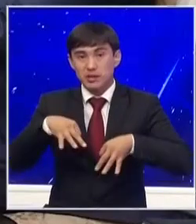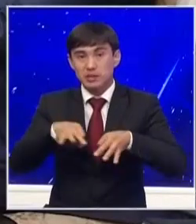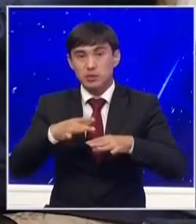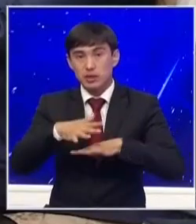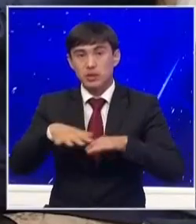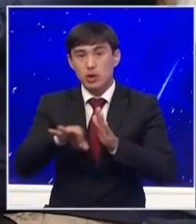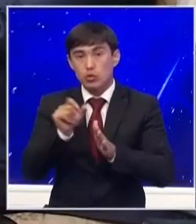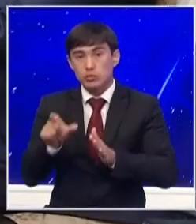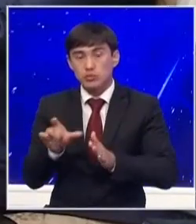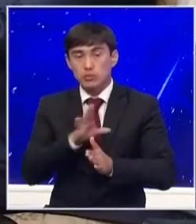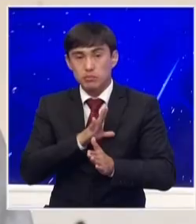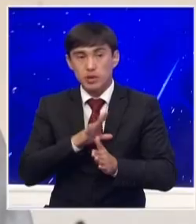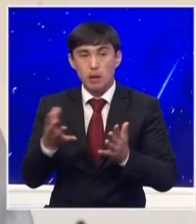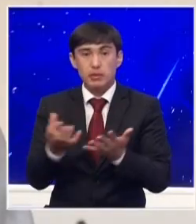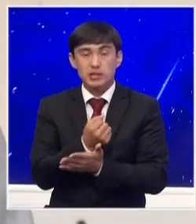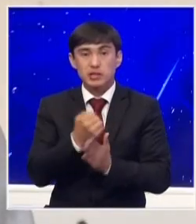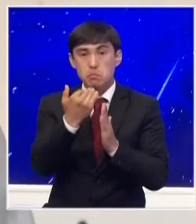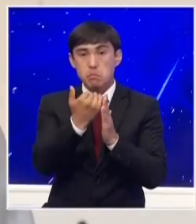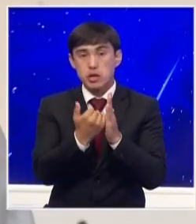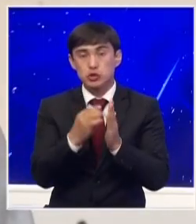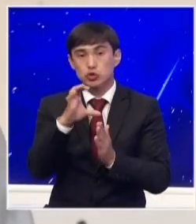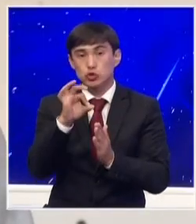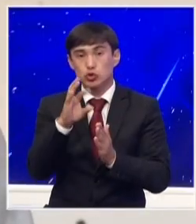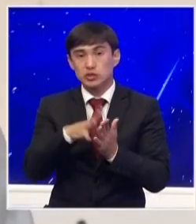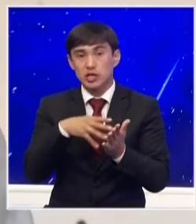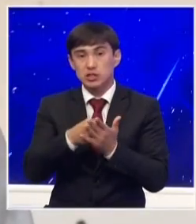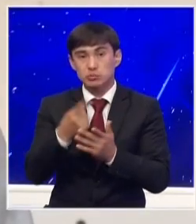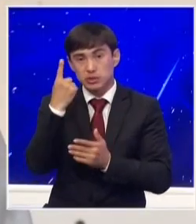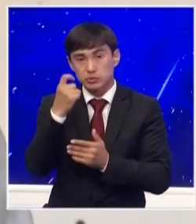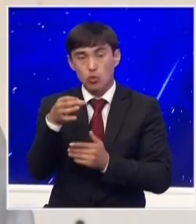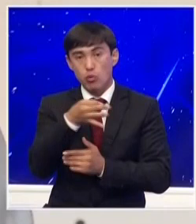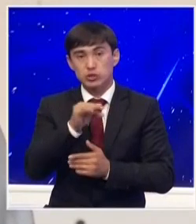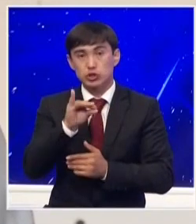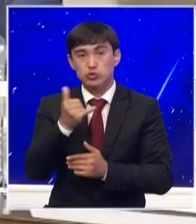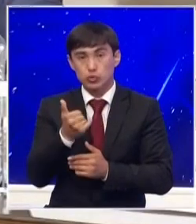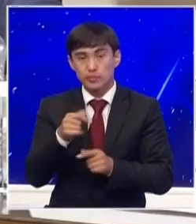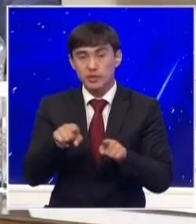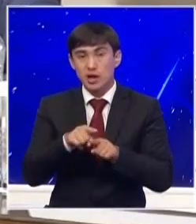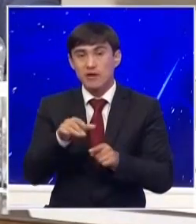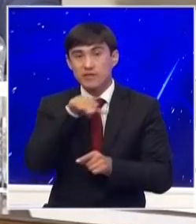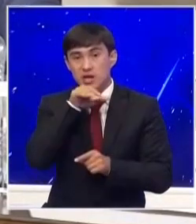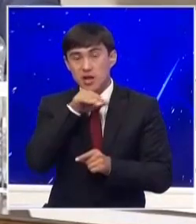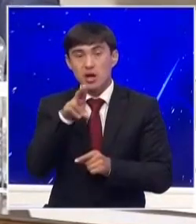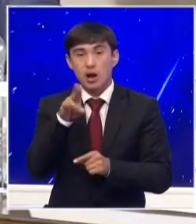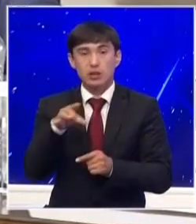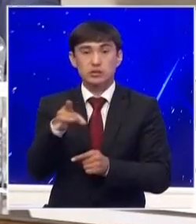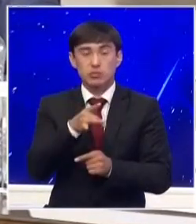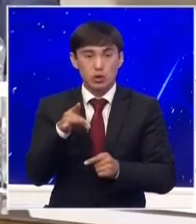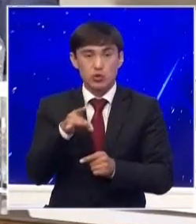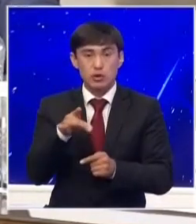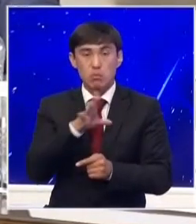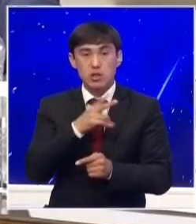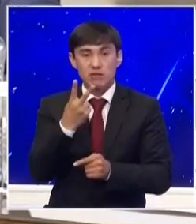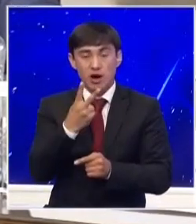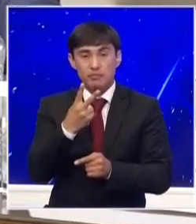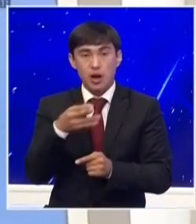народными избранниками был определен перечень социально значимых сообщений области ЖТСУ. Так, в Текели и Каратальском районе их стало